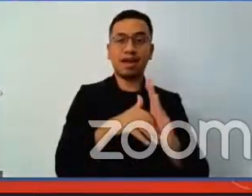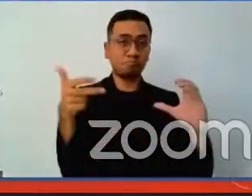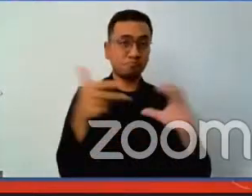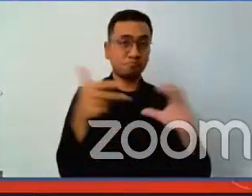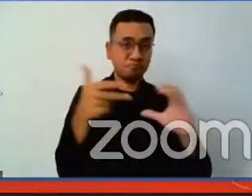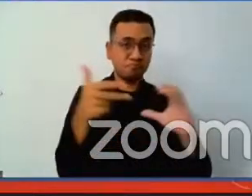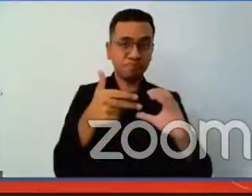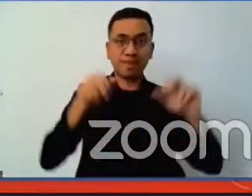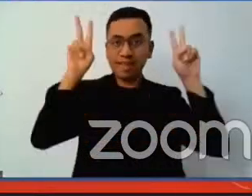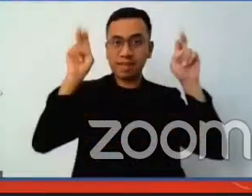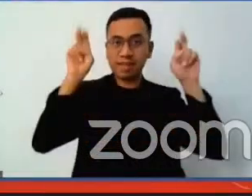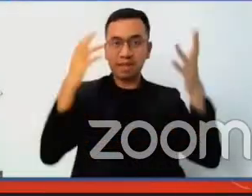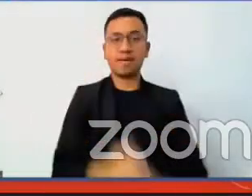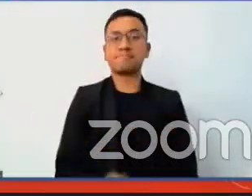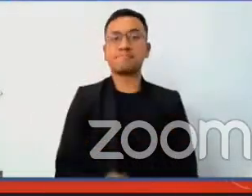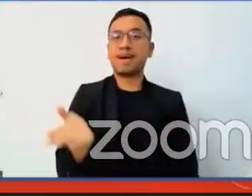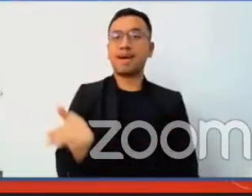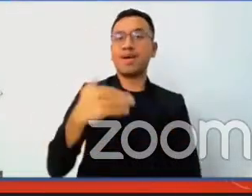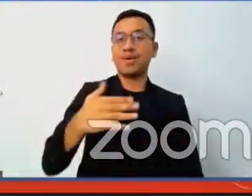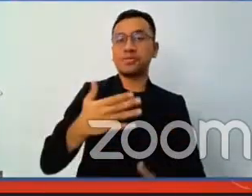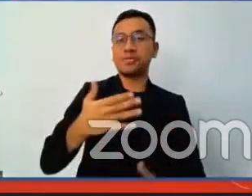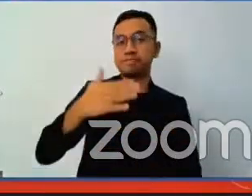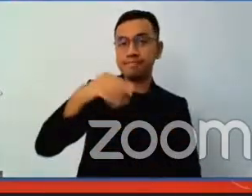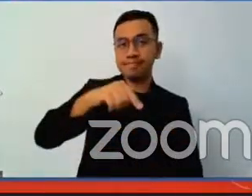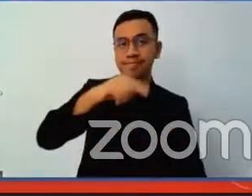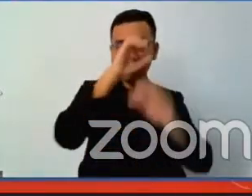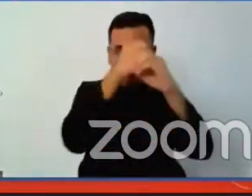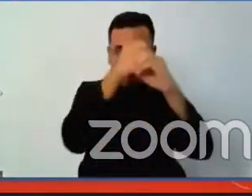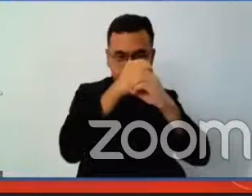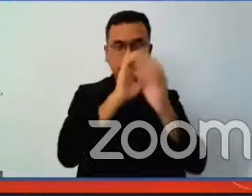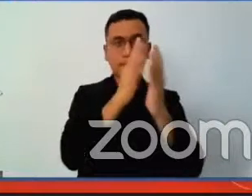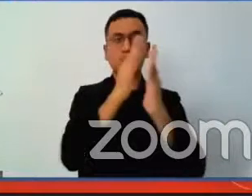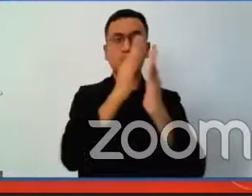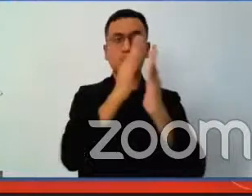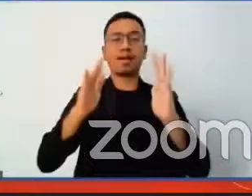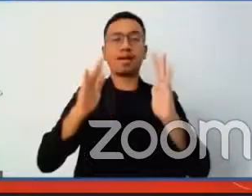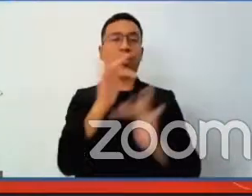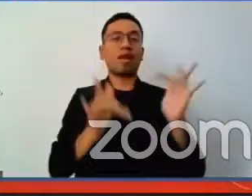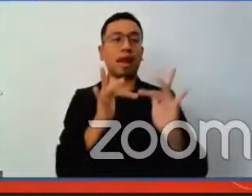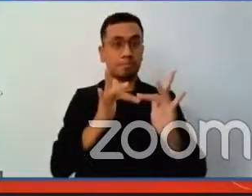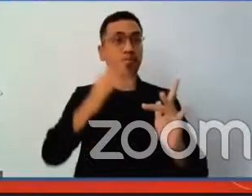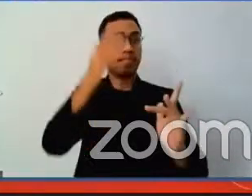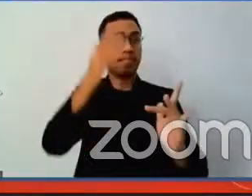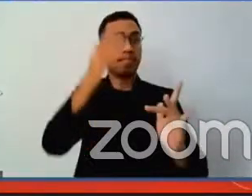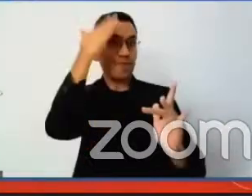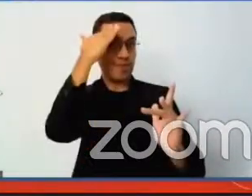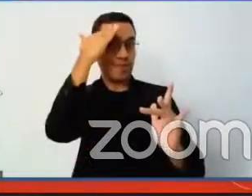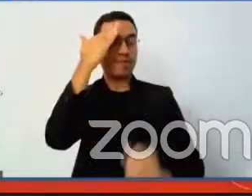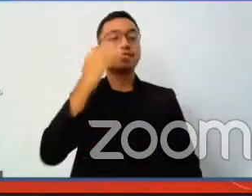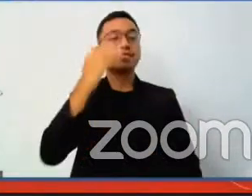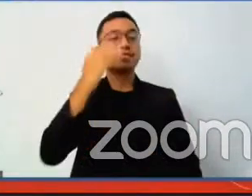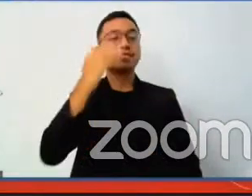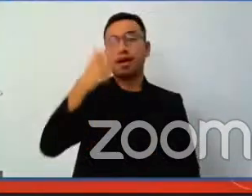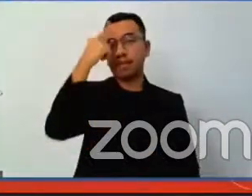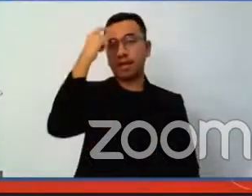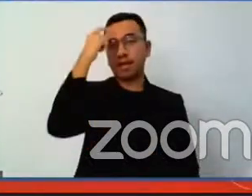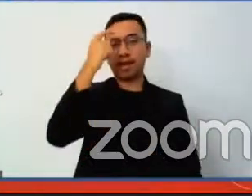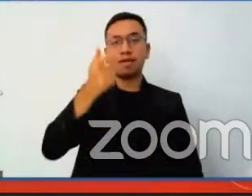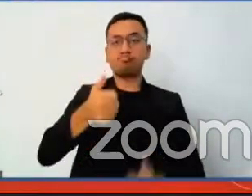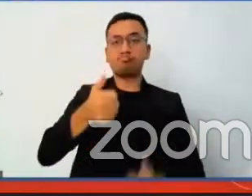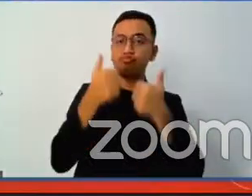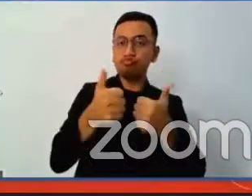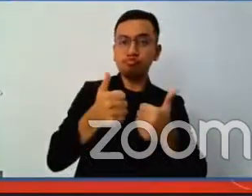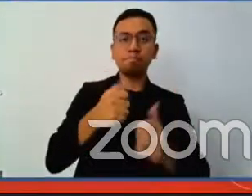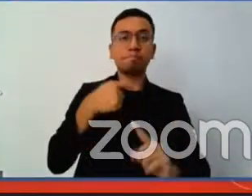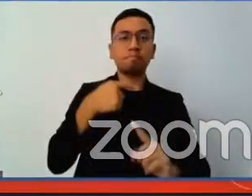tema Yuk Kenali Laboratorium dan Perpustakaan Maya, Cara Belajar Interaktif dan Menarik. Pada hari